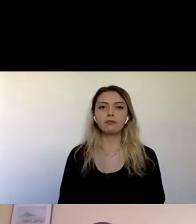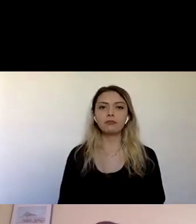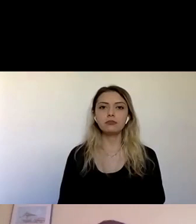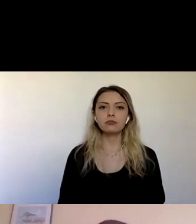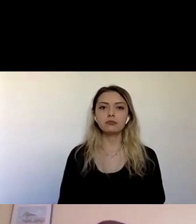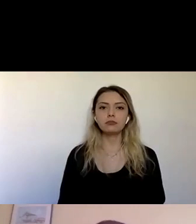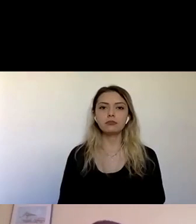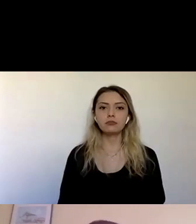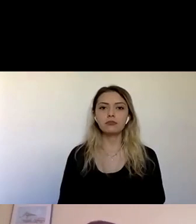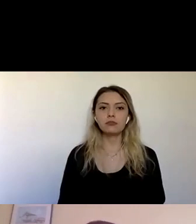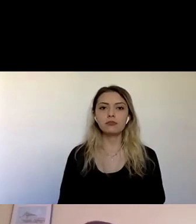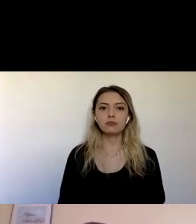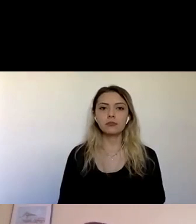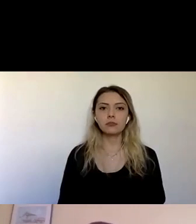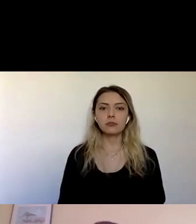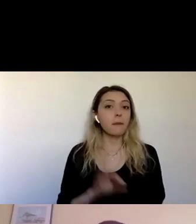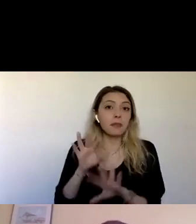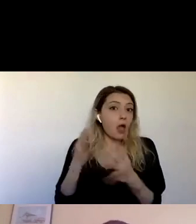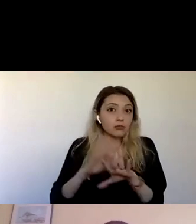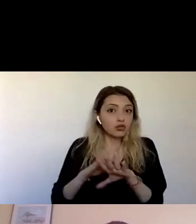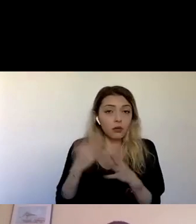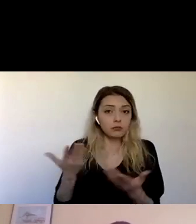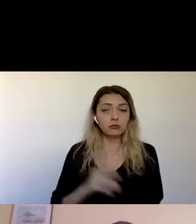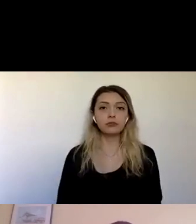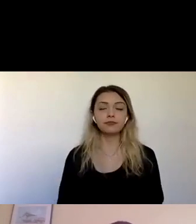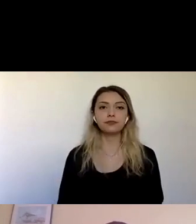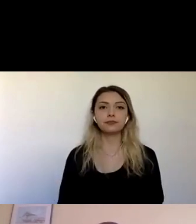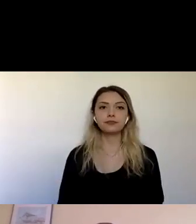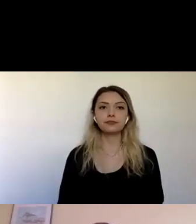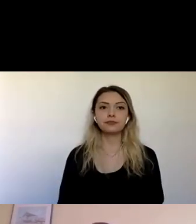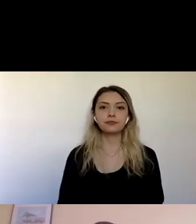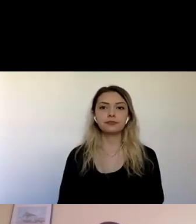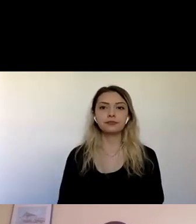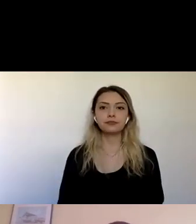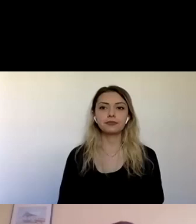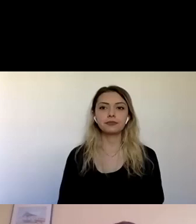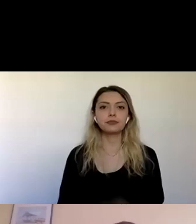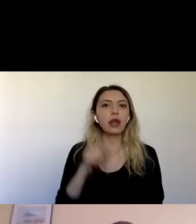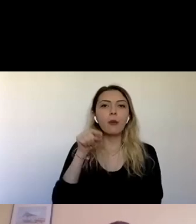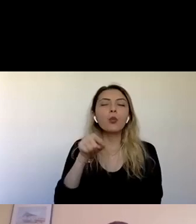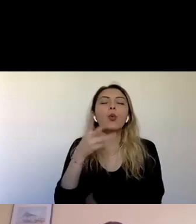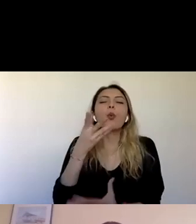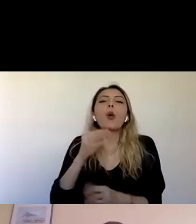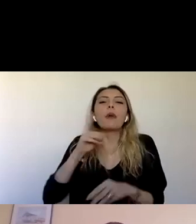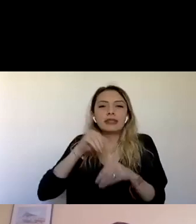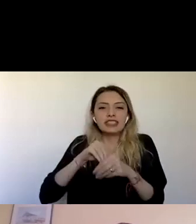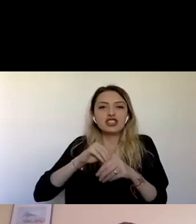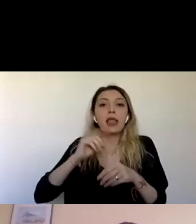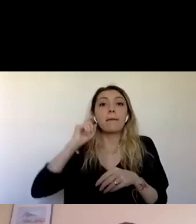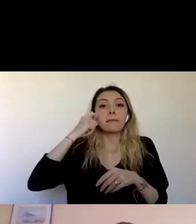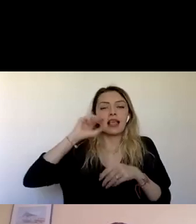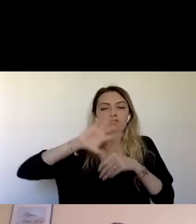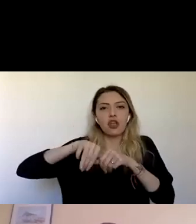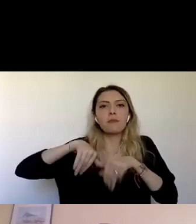Peki bu durumda ne yapacağız? Ben de sizler için bunun durumun olmaması için, bunun gerçekleşmemesi